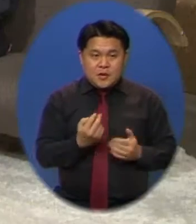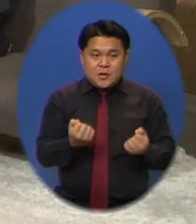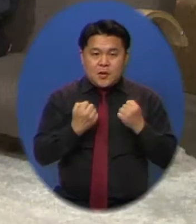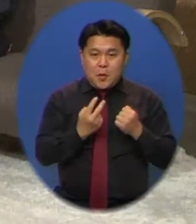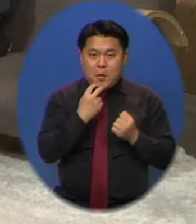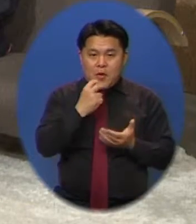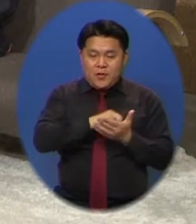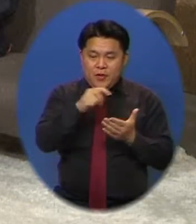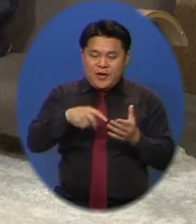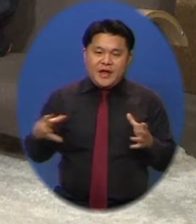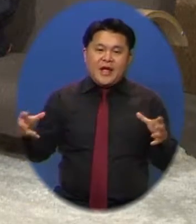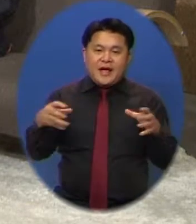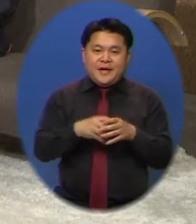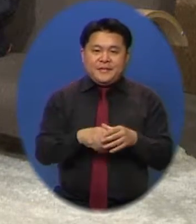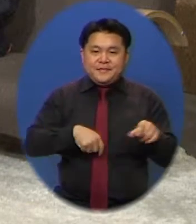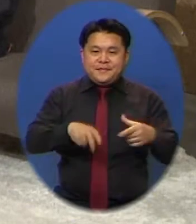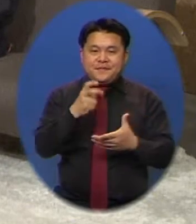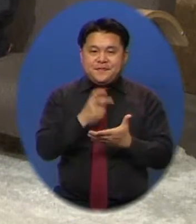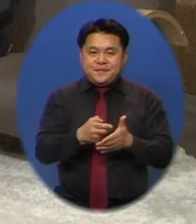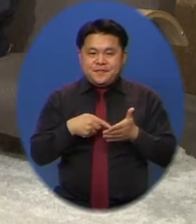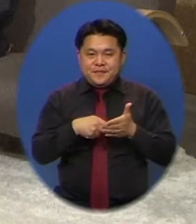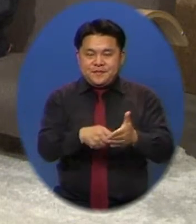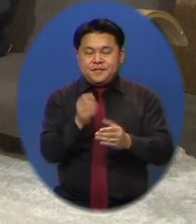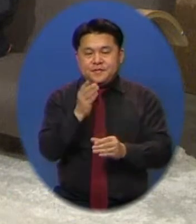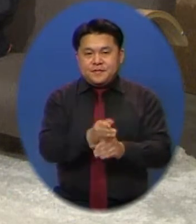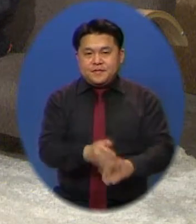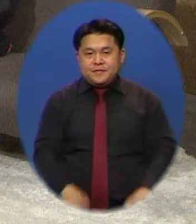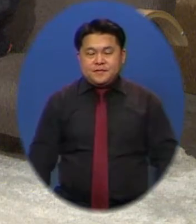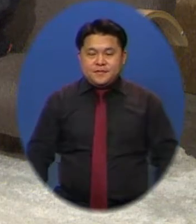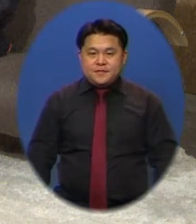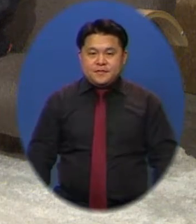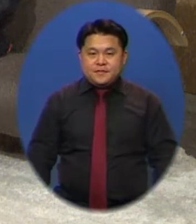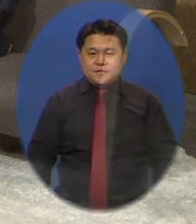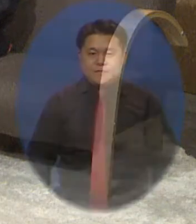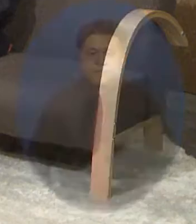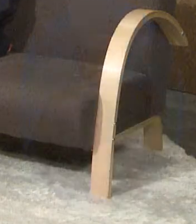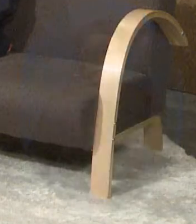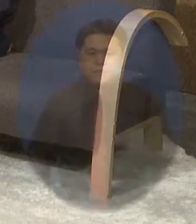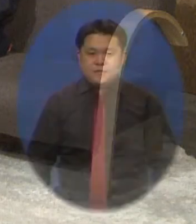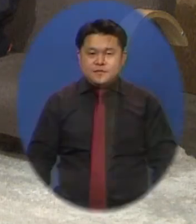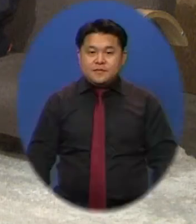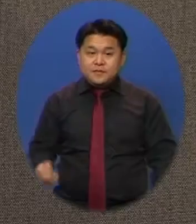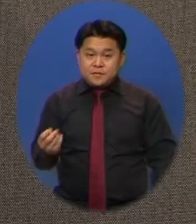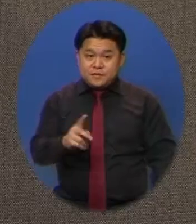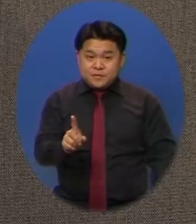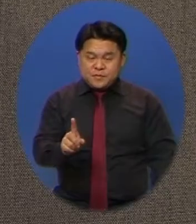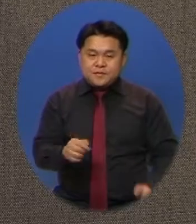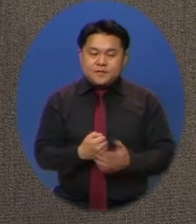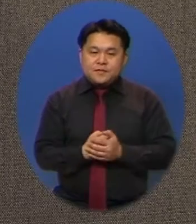제도로 흡수하는 그런 정책을 지속적으로 추진을 하고 있습니다. 그 다음에 큰 정책 중에